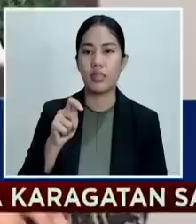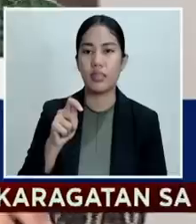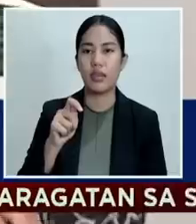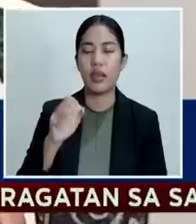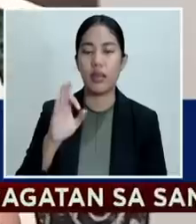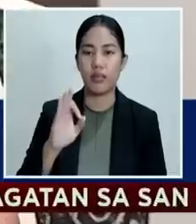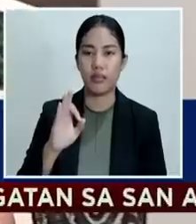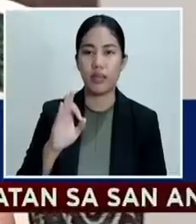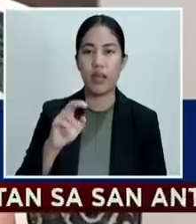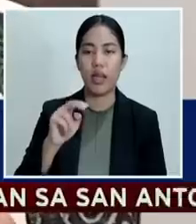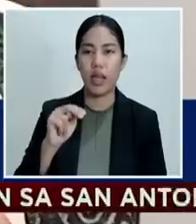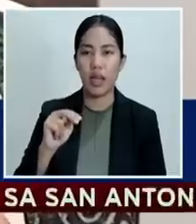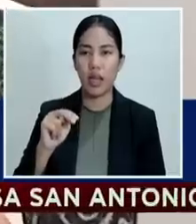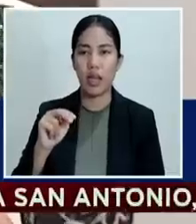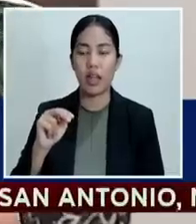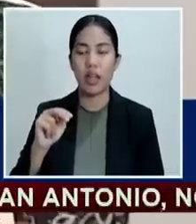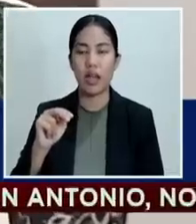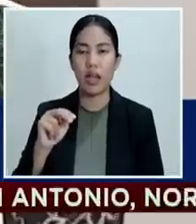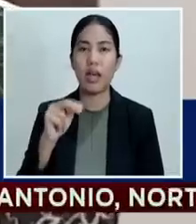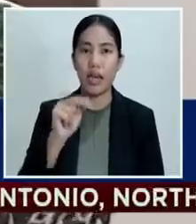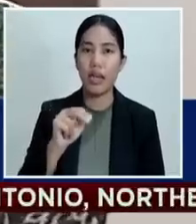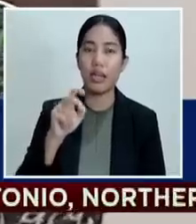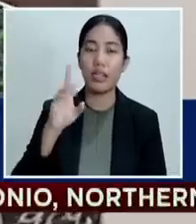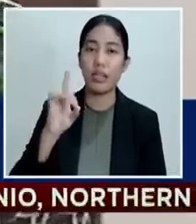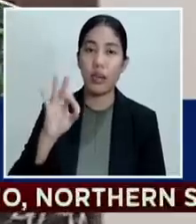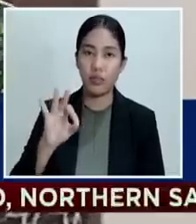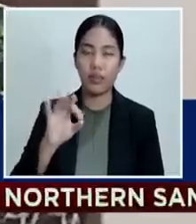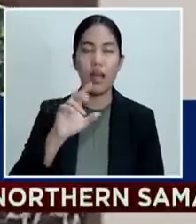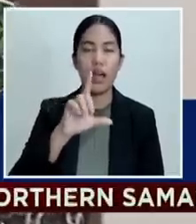NTF-LCAC. Bumaba po ang budget ng